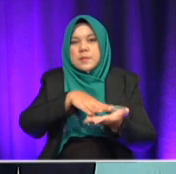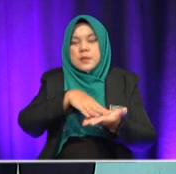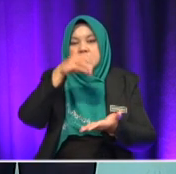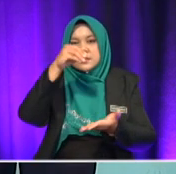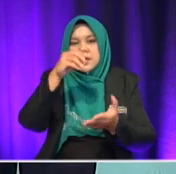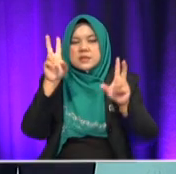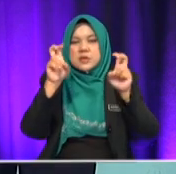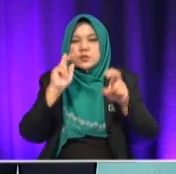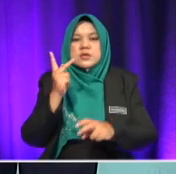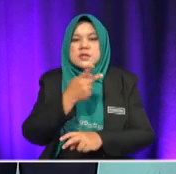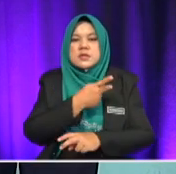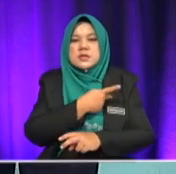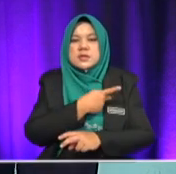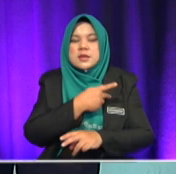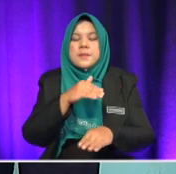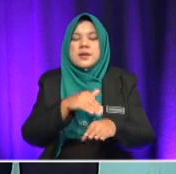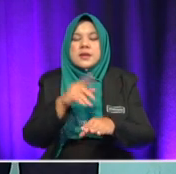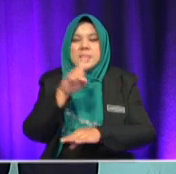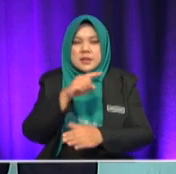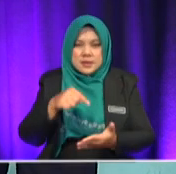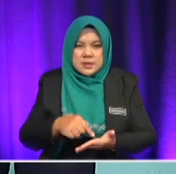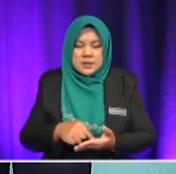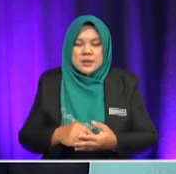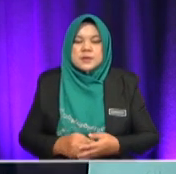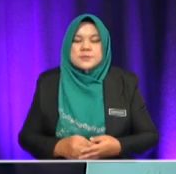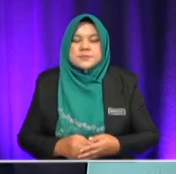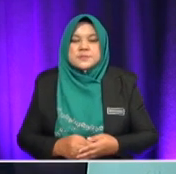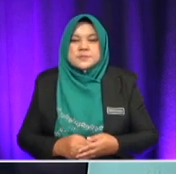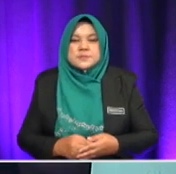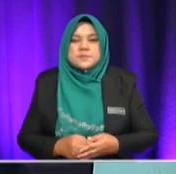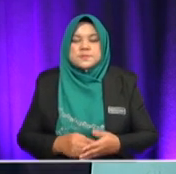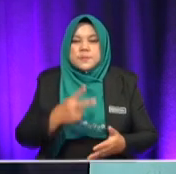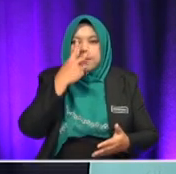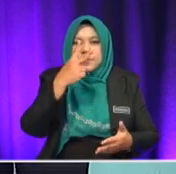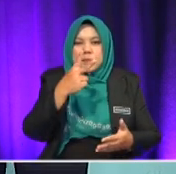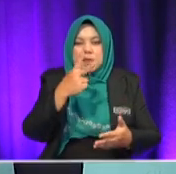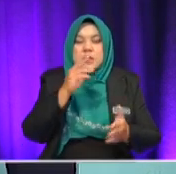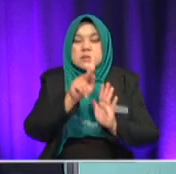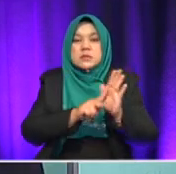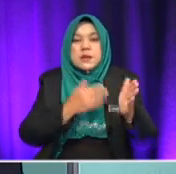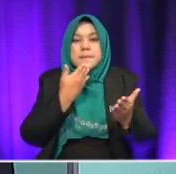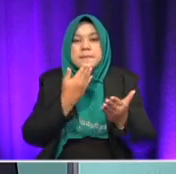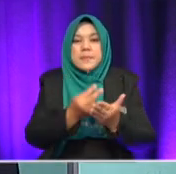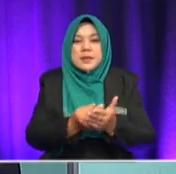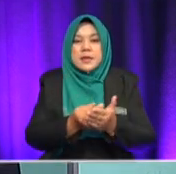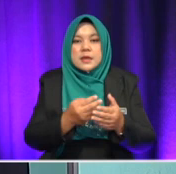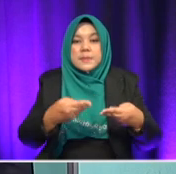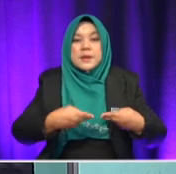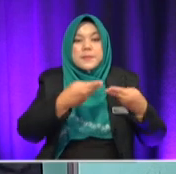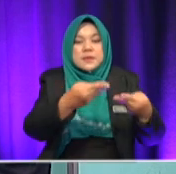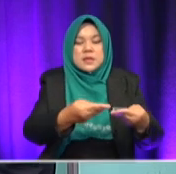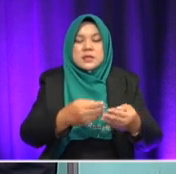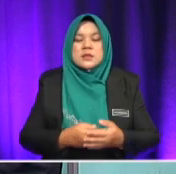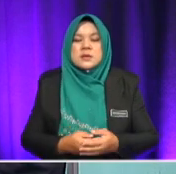kita hari ini zakat penyuci harta Oke segitu tengok hikmah pencarian zakat kepada pemberian pertama kepada